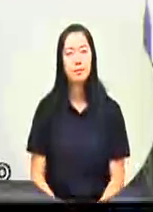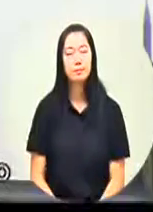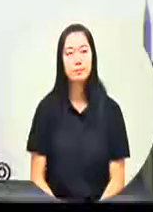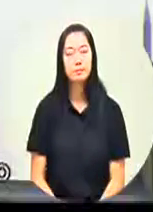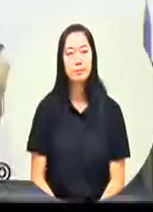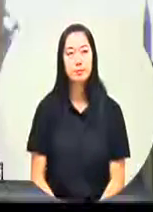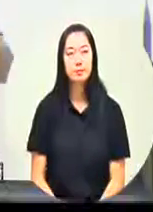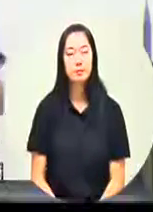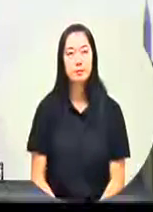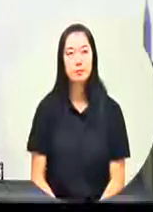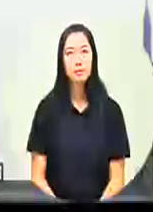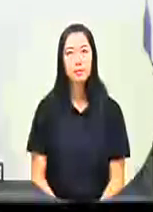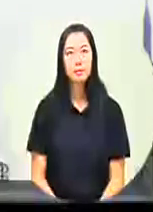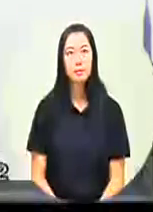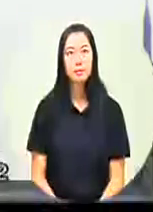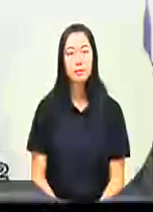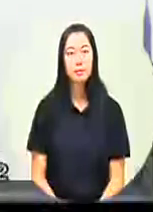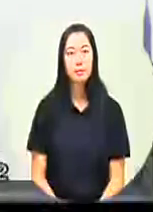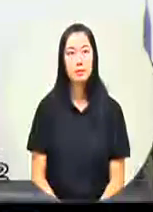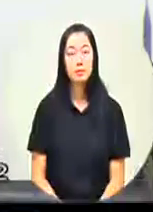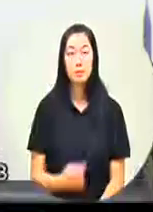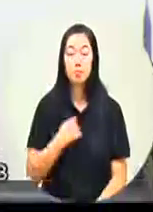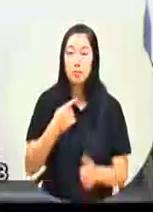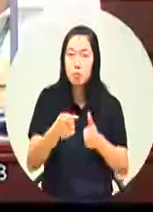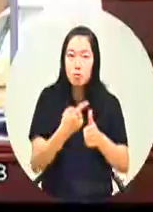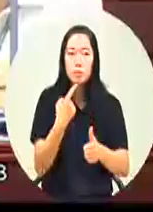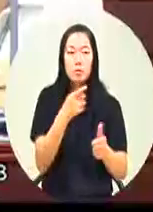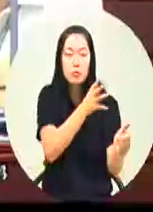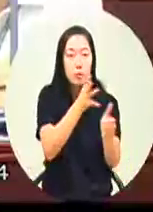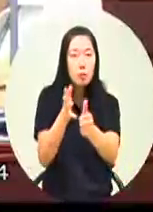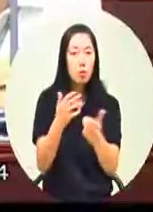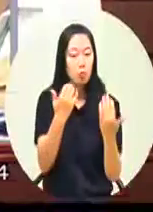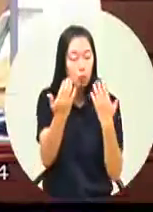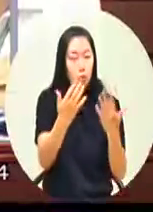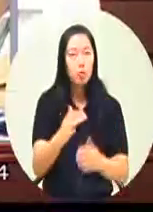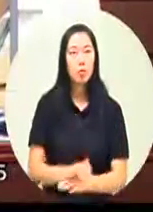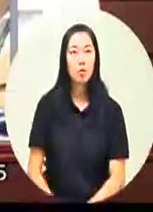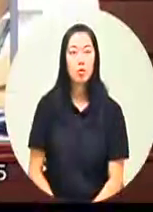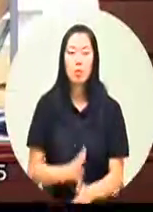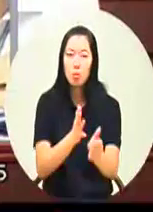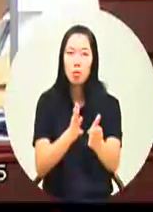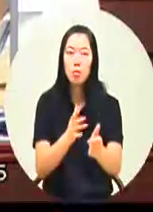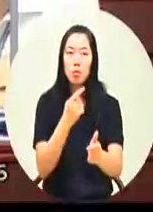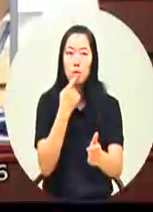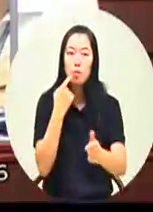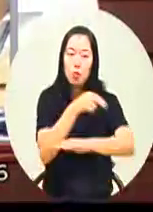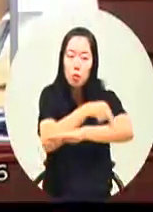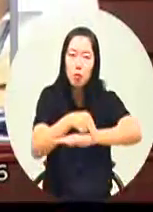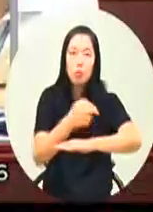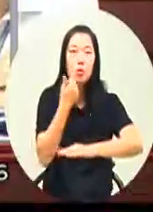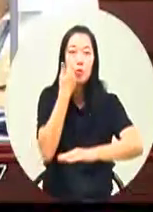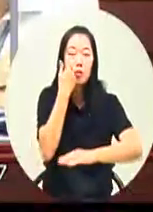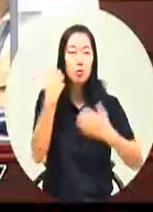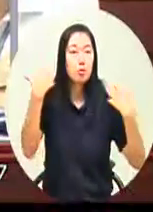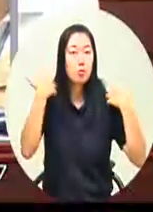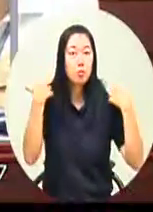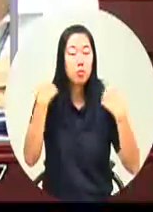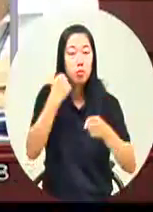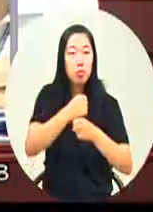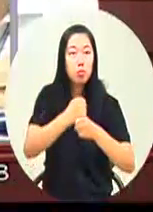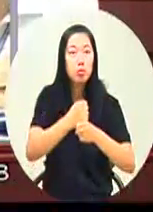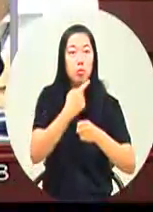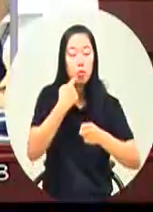好，我先了解一下，那当时画红线是由哪个单位，